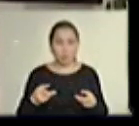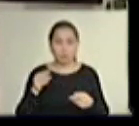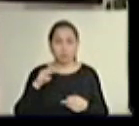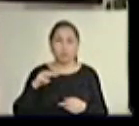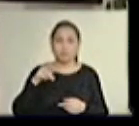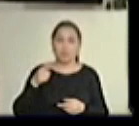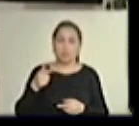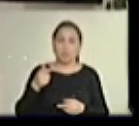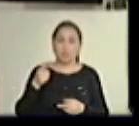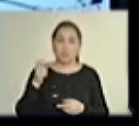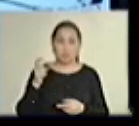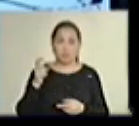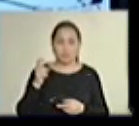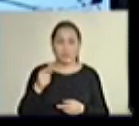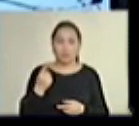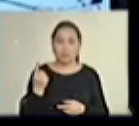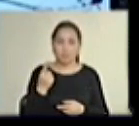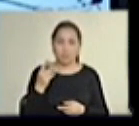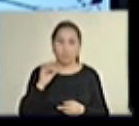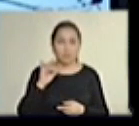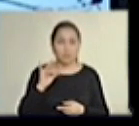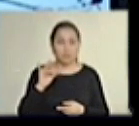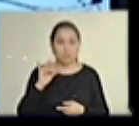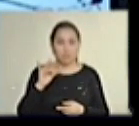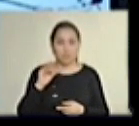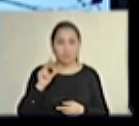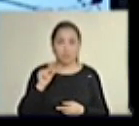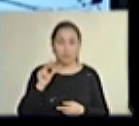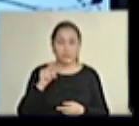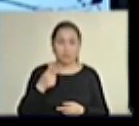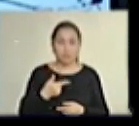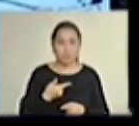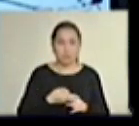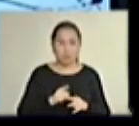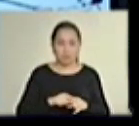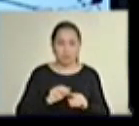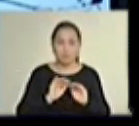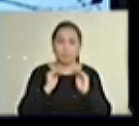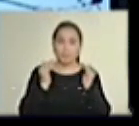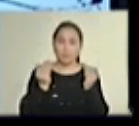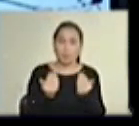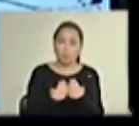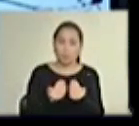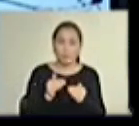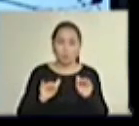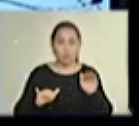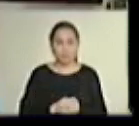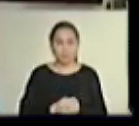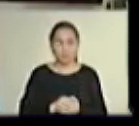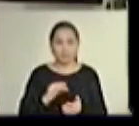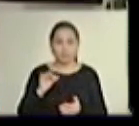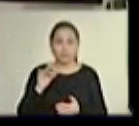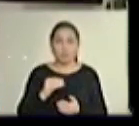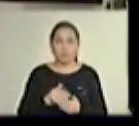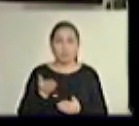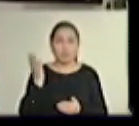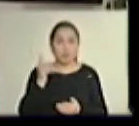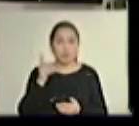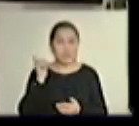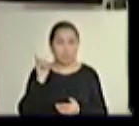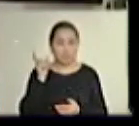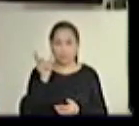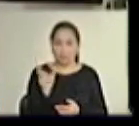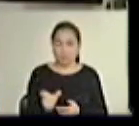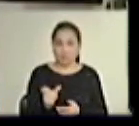bu richak edi. Richak bu qo'zg'almas tayanch atrofida aylana oladigan qattiq jismga aytiladi. Qadimda